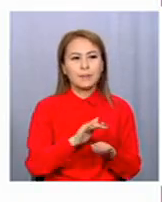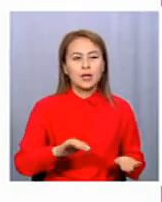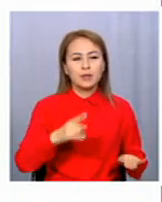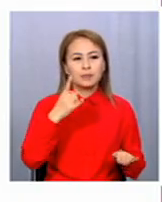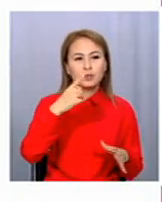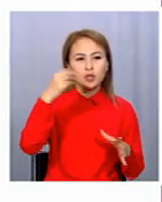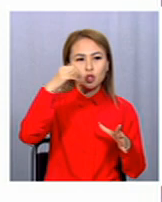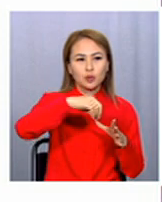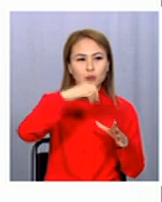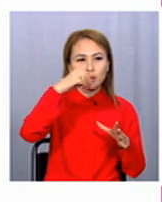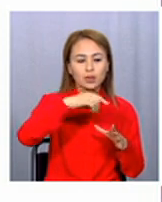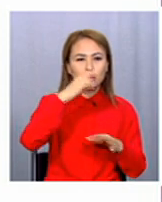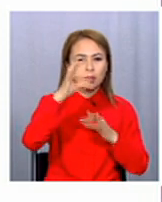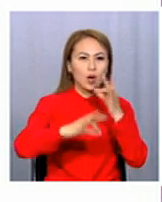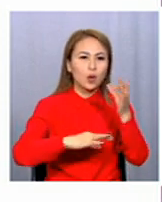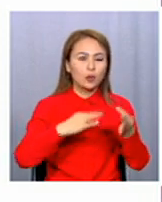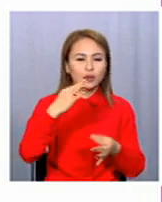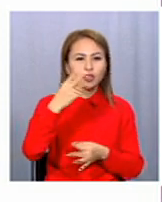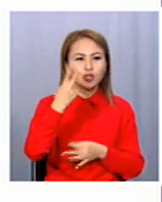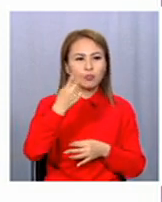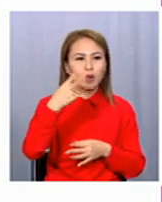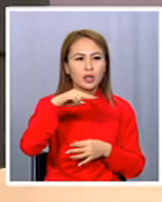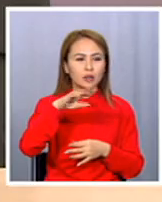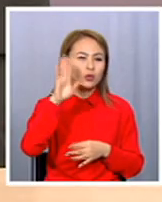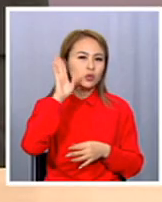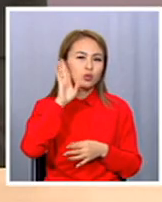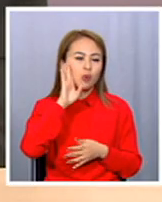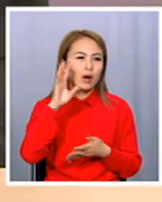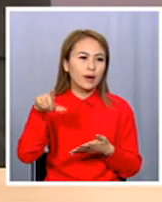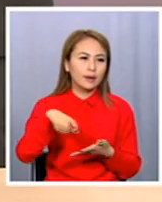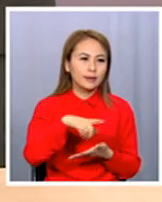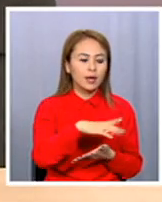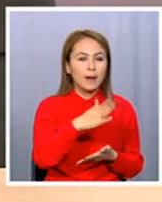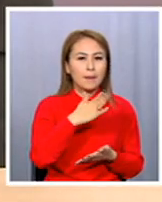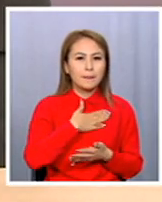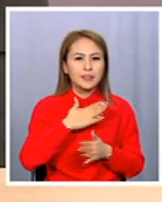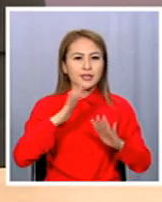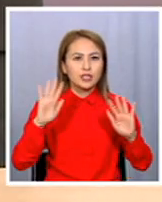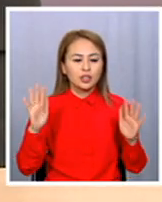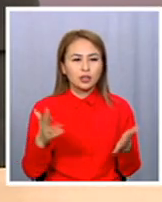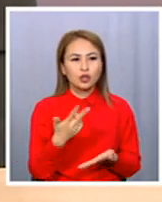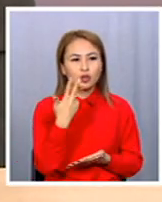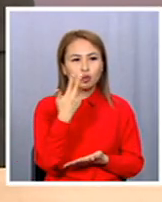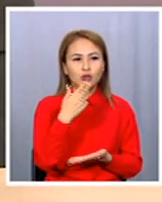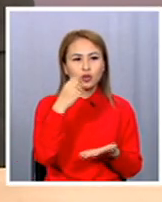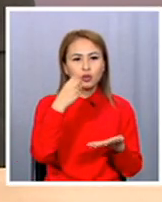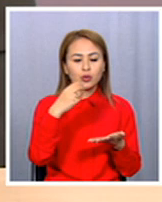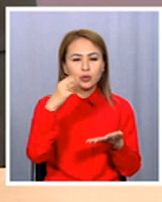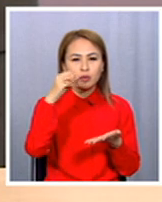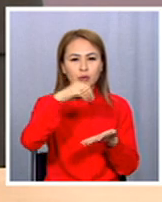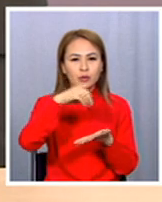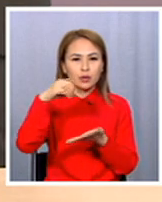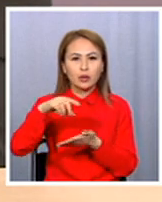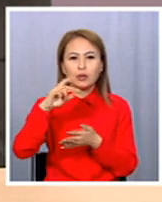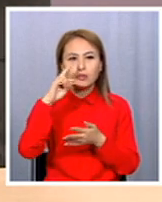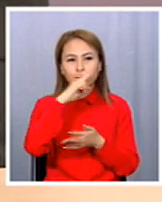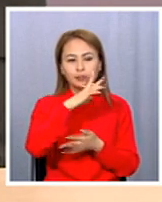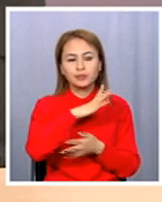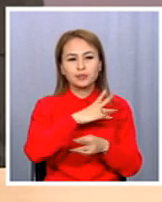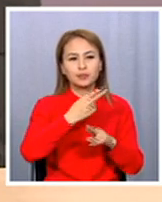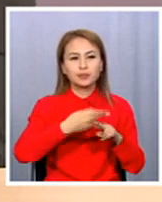шүмектен тәулігіне 20 литр су ағады. Біздің жағдайда 3 шүмекті дұрыс жаппаған.